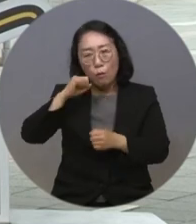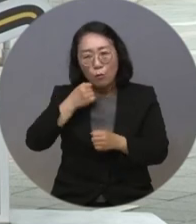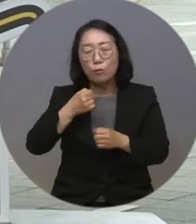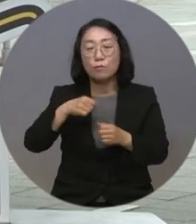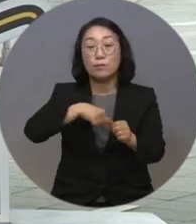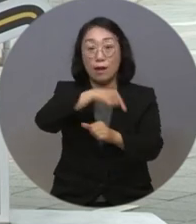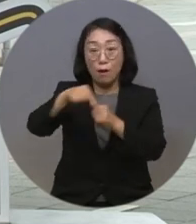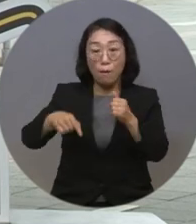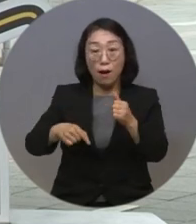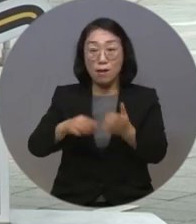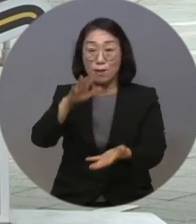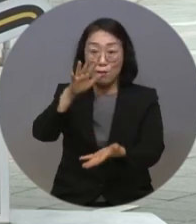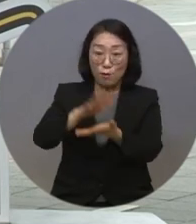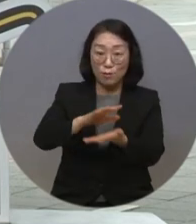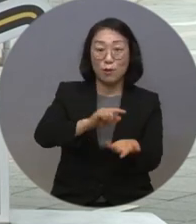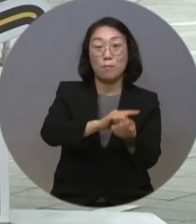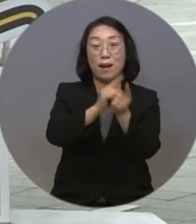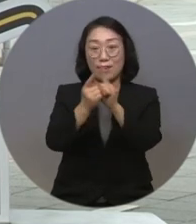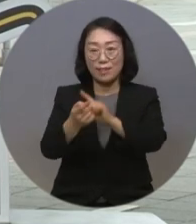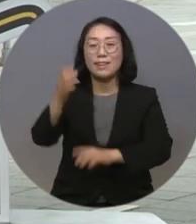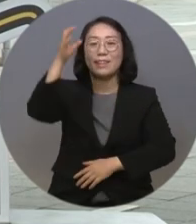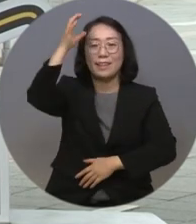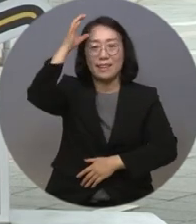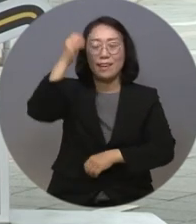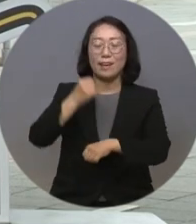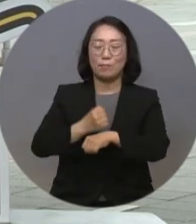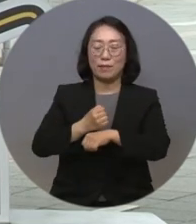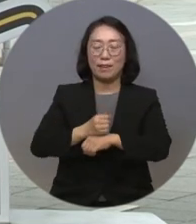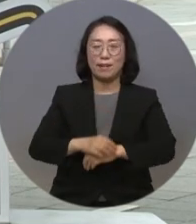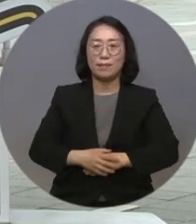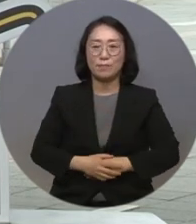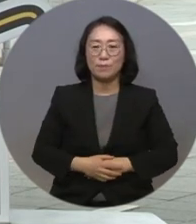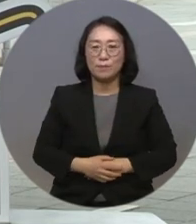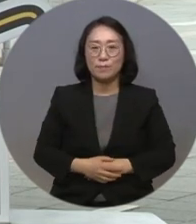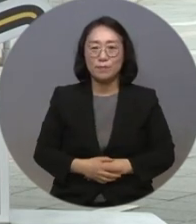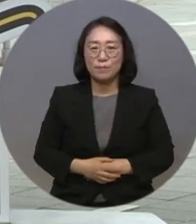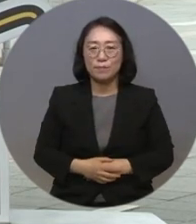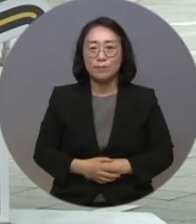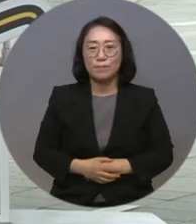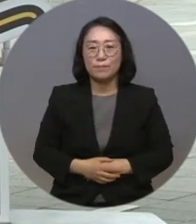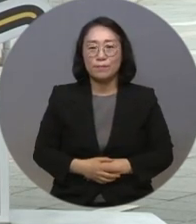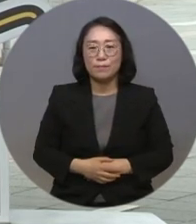긍정에너지가 발산할 것으로 보여 기대를 모으고 있습니다. 복지TV 뉴스 문경아입니다.